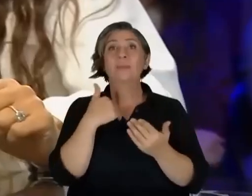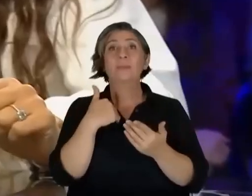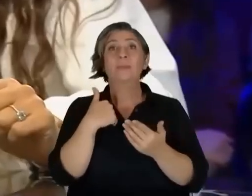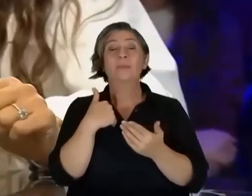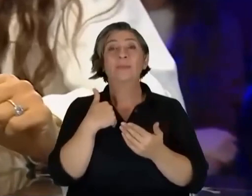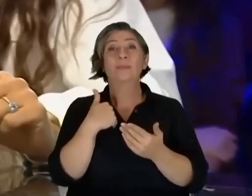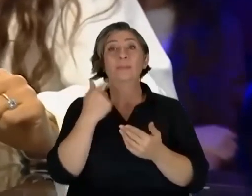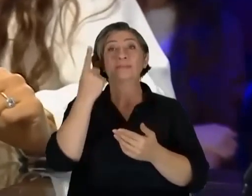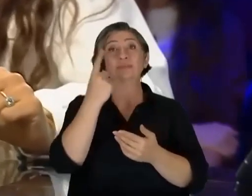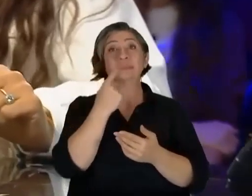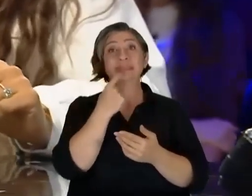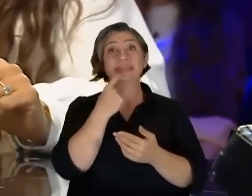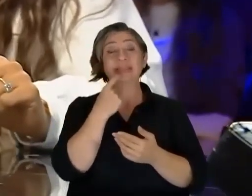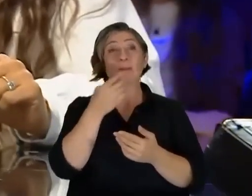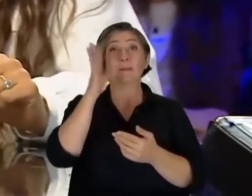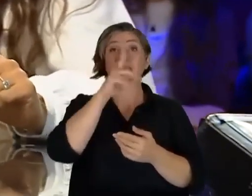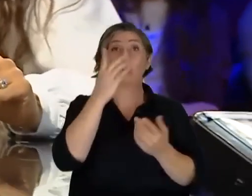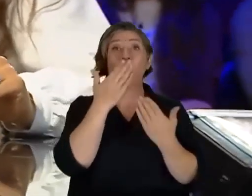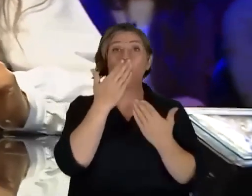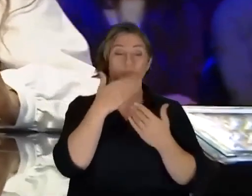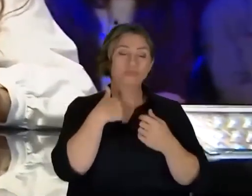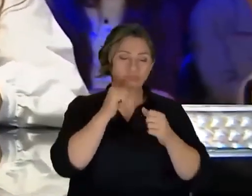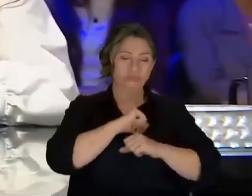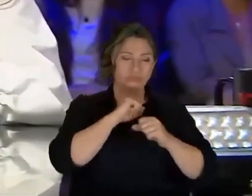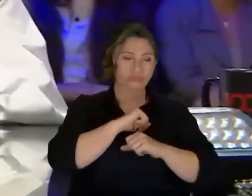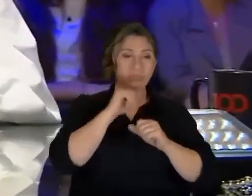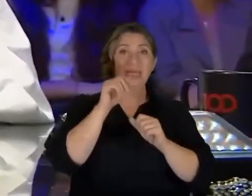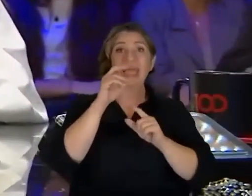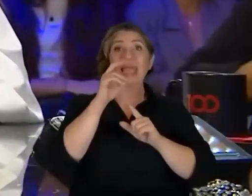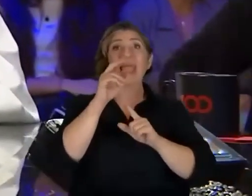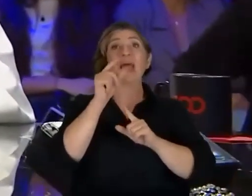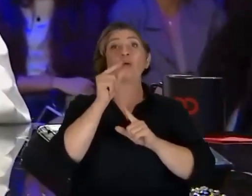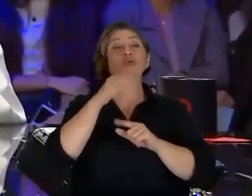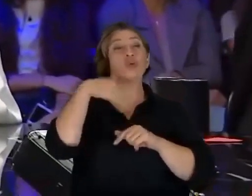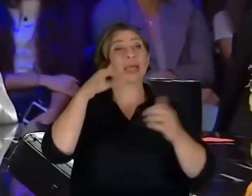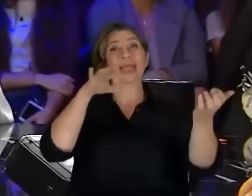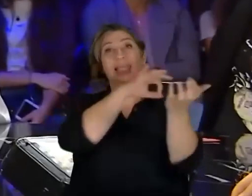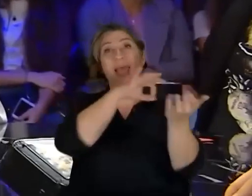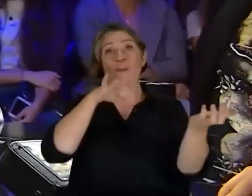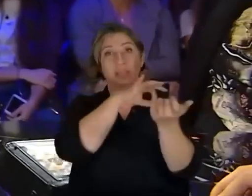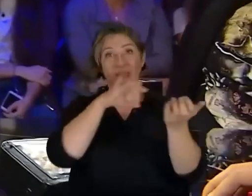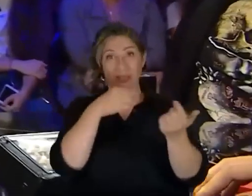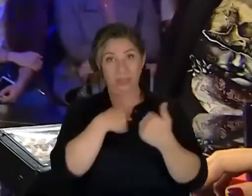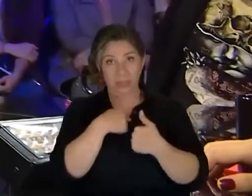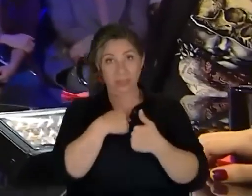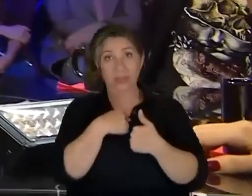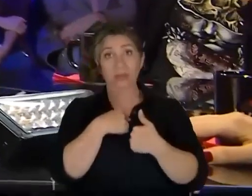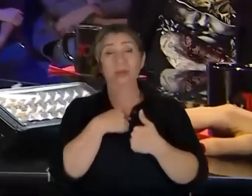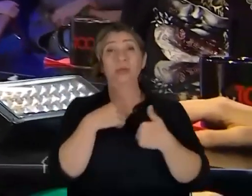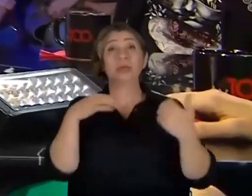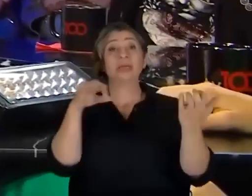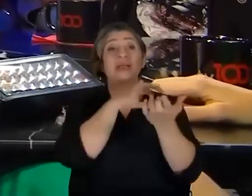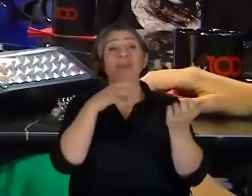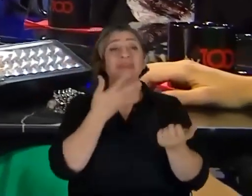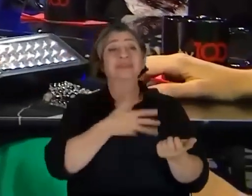ben bir sene başka bir okulda okumuştum. İlkokul sonrası keman bölümünde okumuştum. Sonra ama